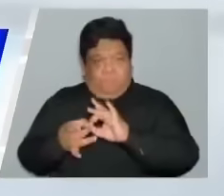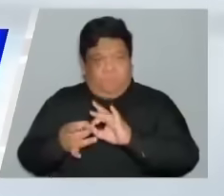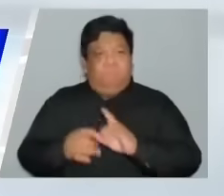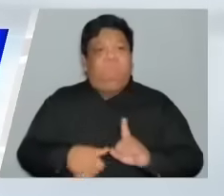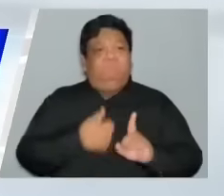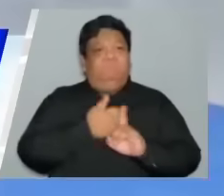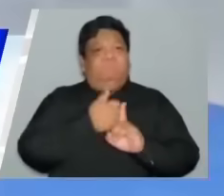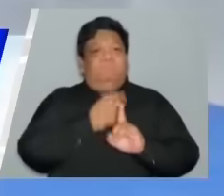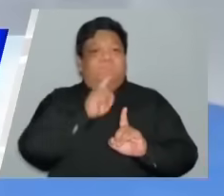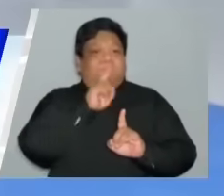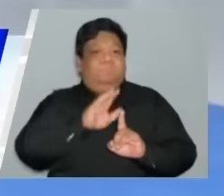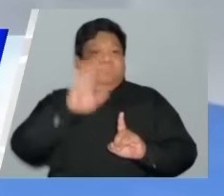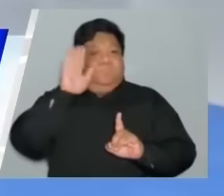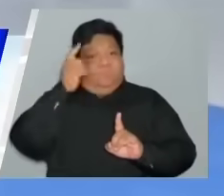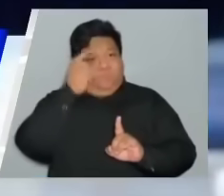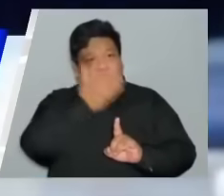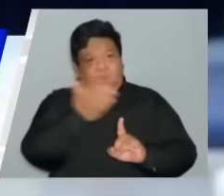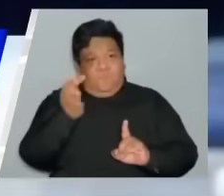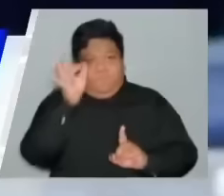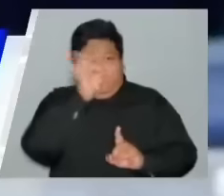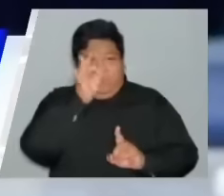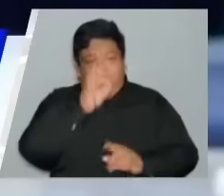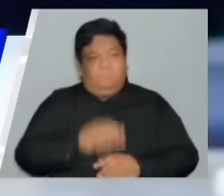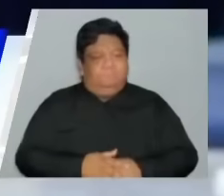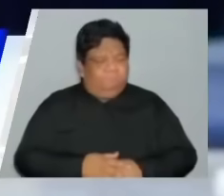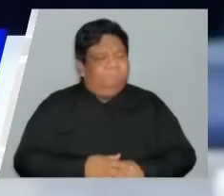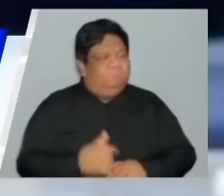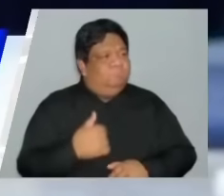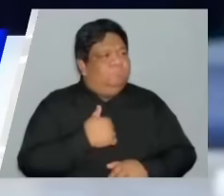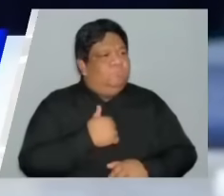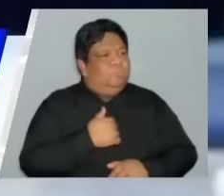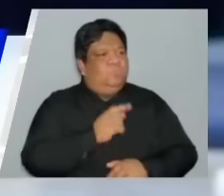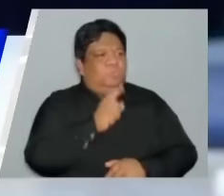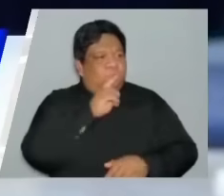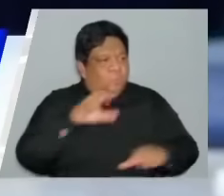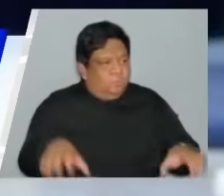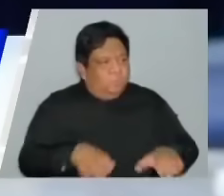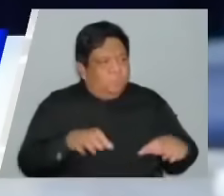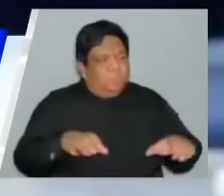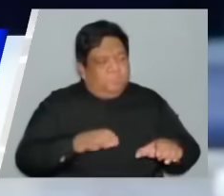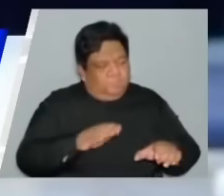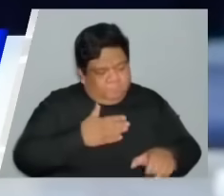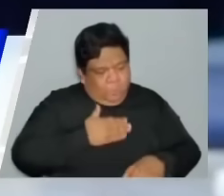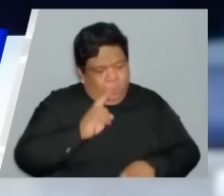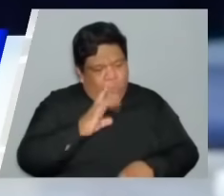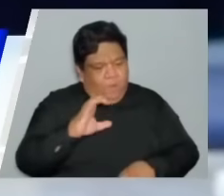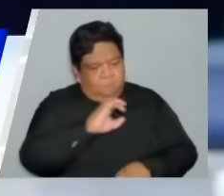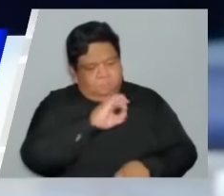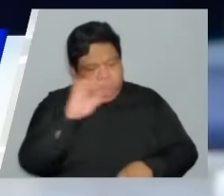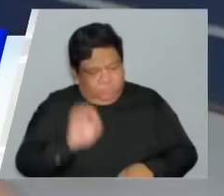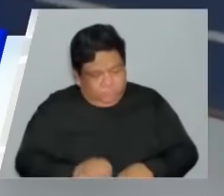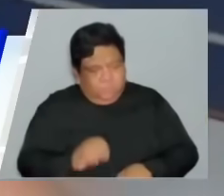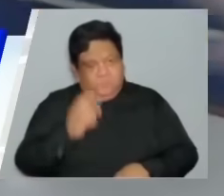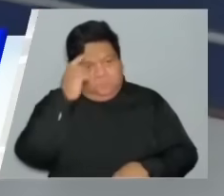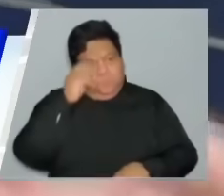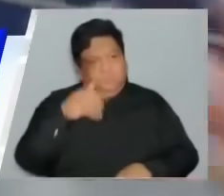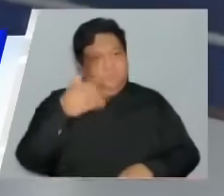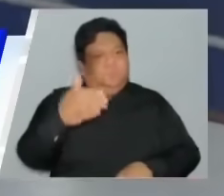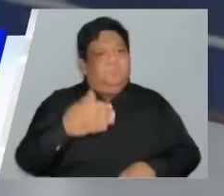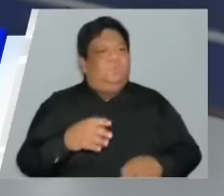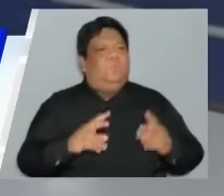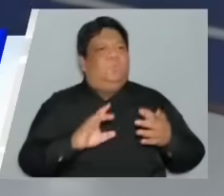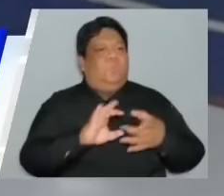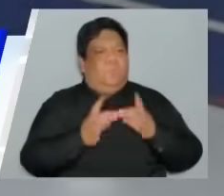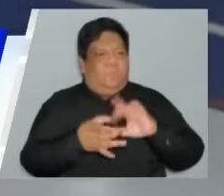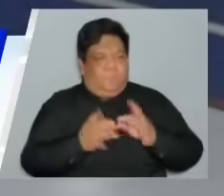kababayang Pilipino. Sure po ako na bibigay ko yung buong pagkatao ko sa darating po na Olympics ko. At